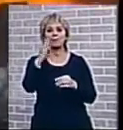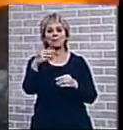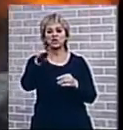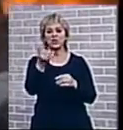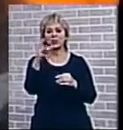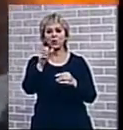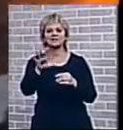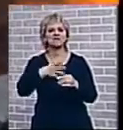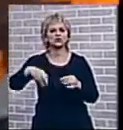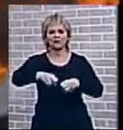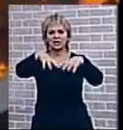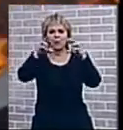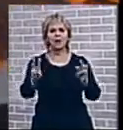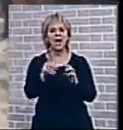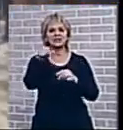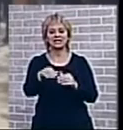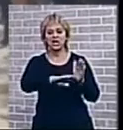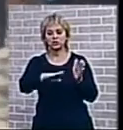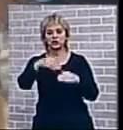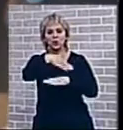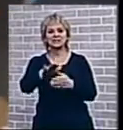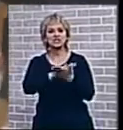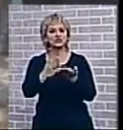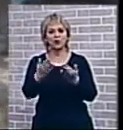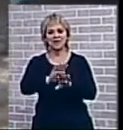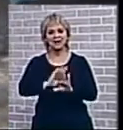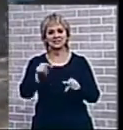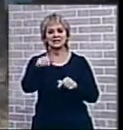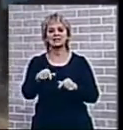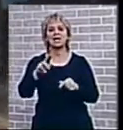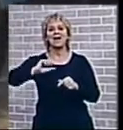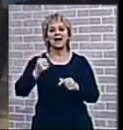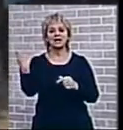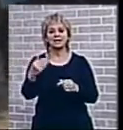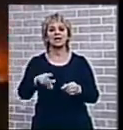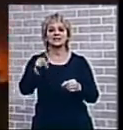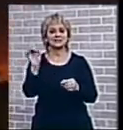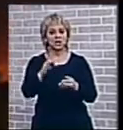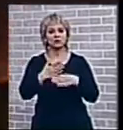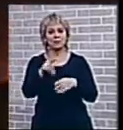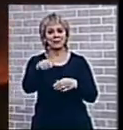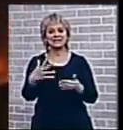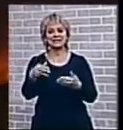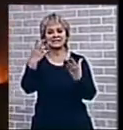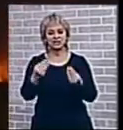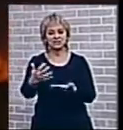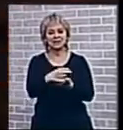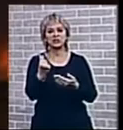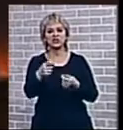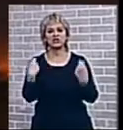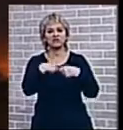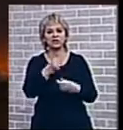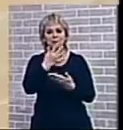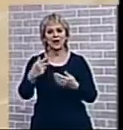Шатоевской, все было в дыму и огне. От нижней части улицы ничего не осталось. Коллеги отреагировали сразу. За день собрали деньги, вещи